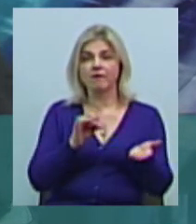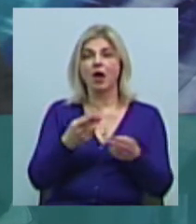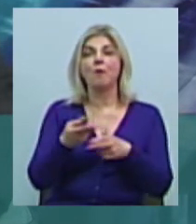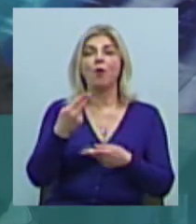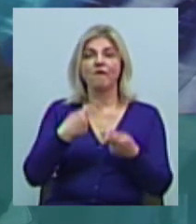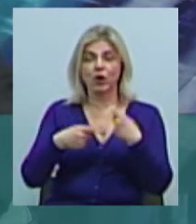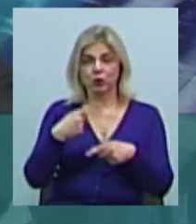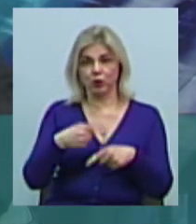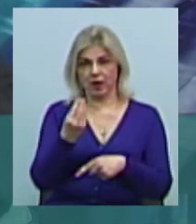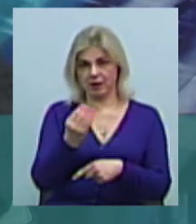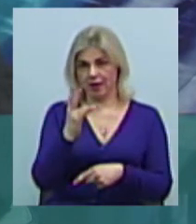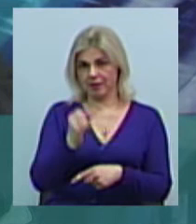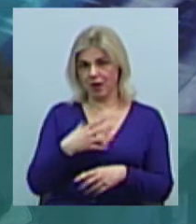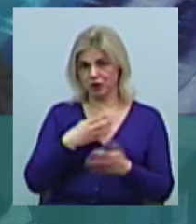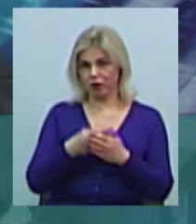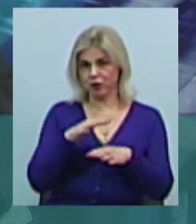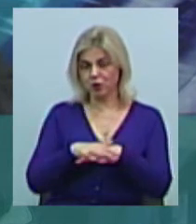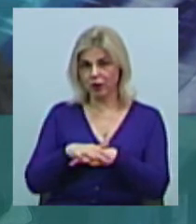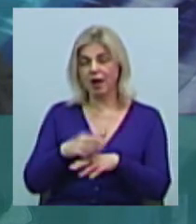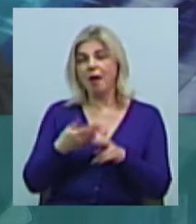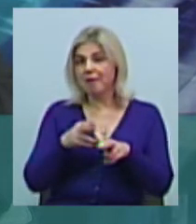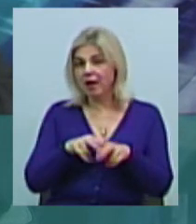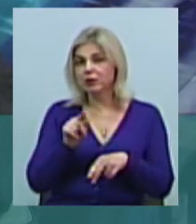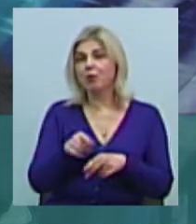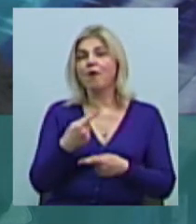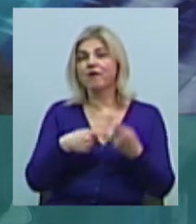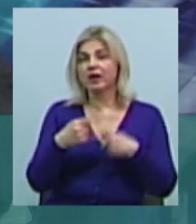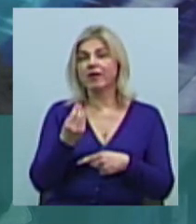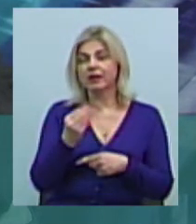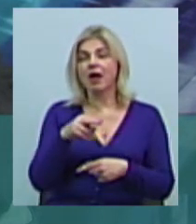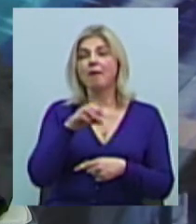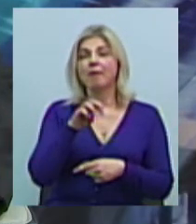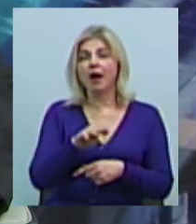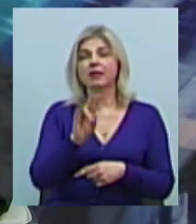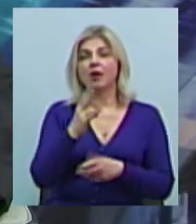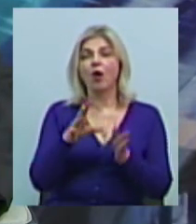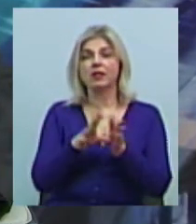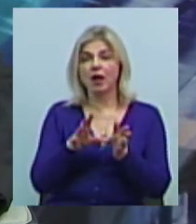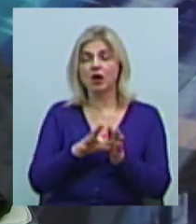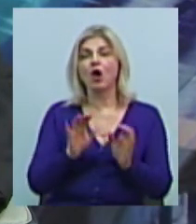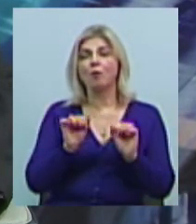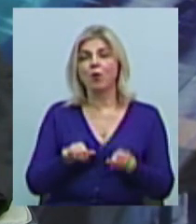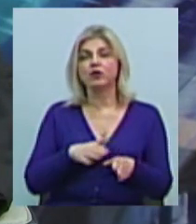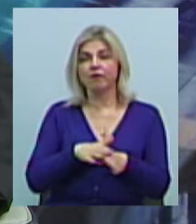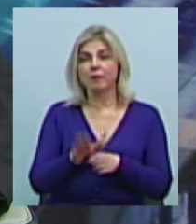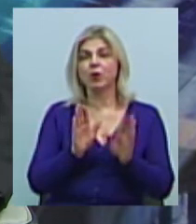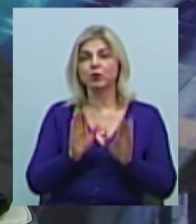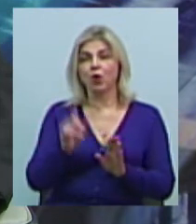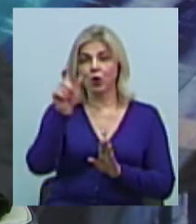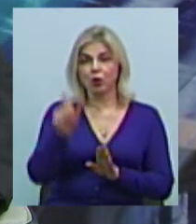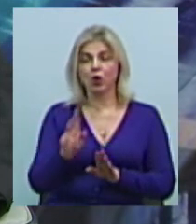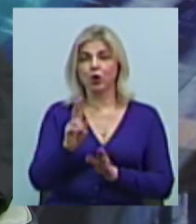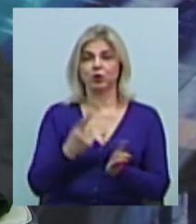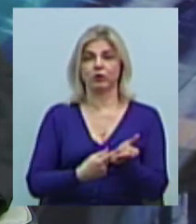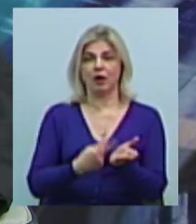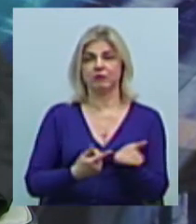також повинні зрозуміти, тому повернення коштів ПАТ «Миколаїв Обленерго» може здійснити тільки особі, яка засвідчується за